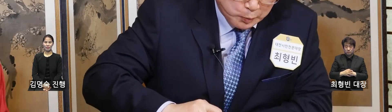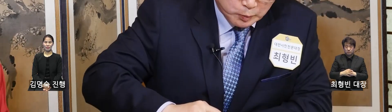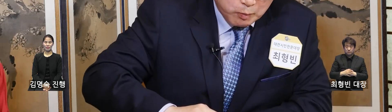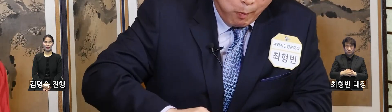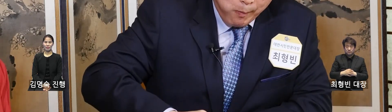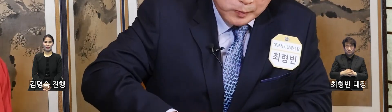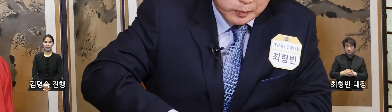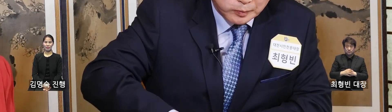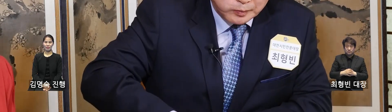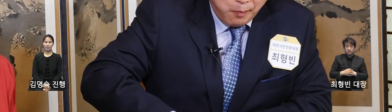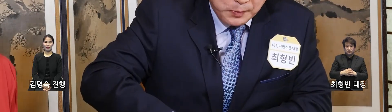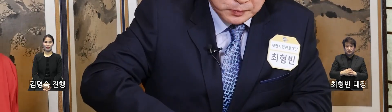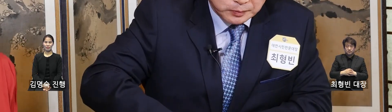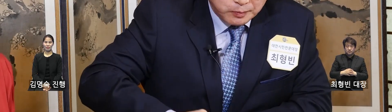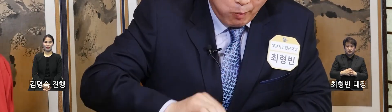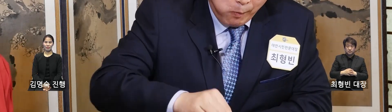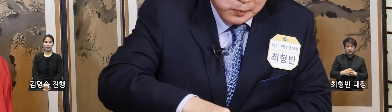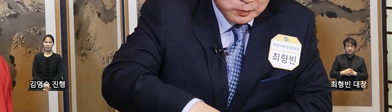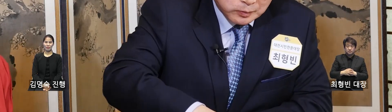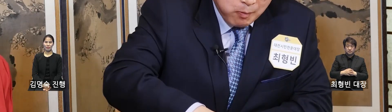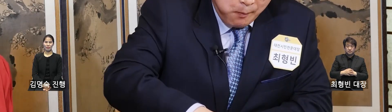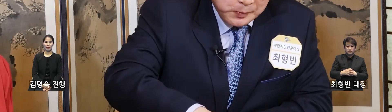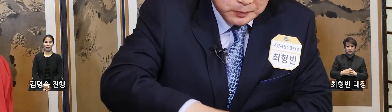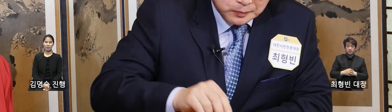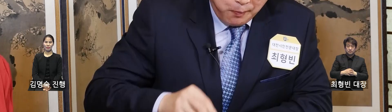아 아